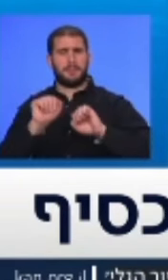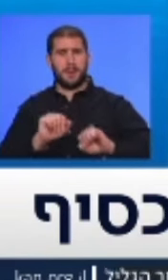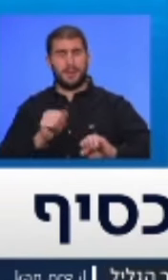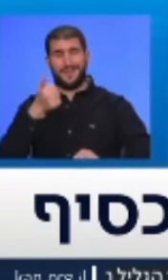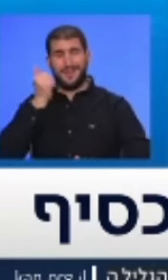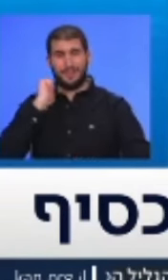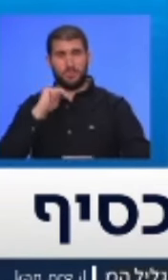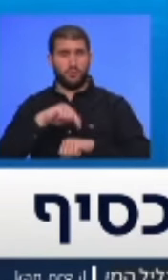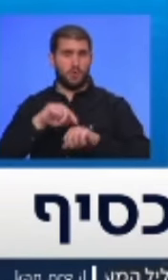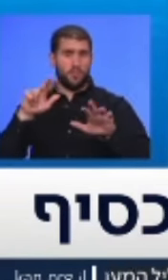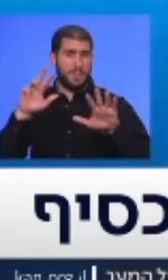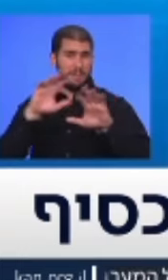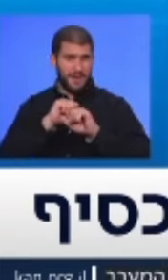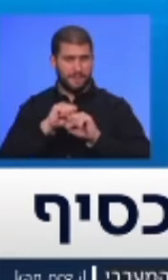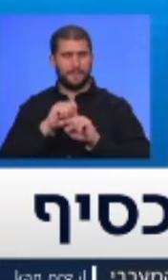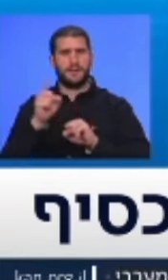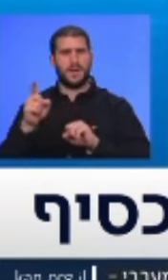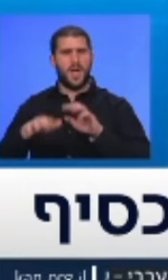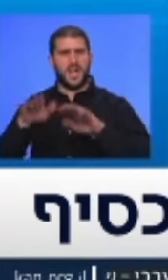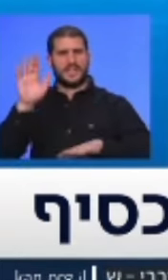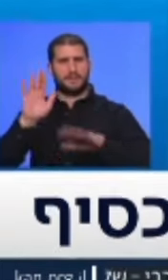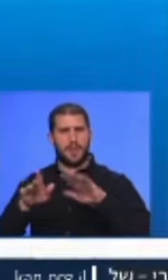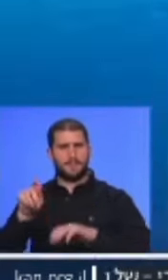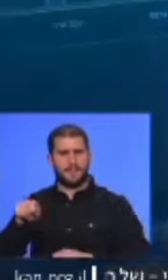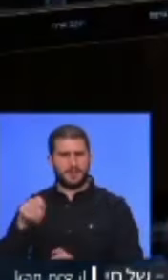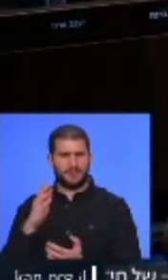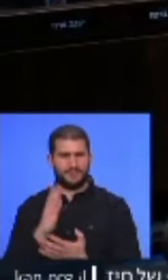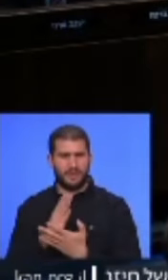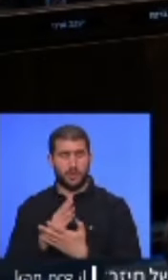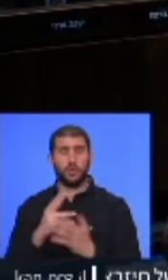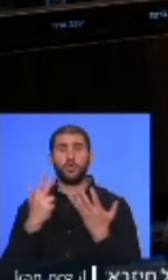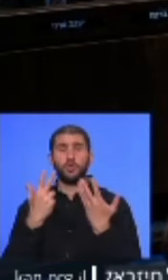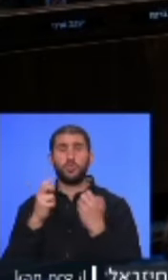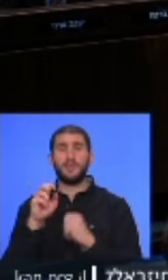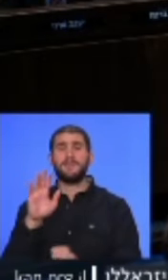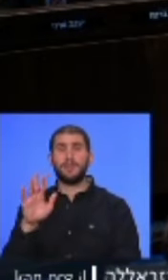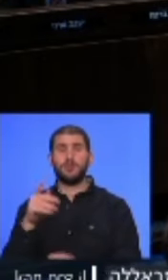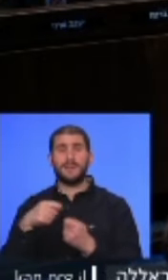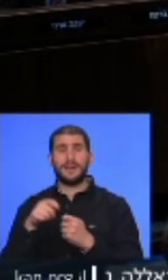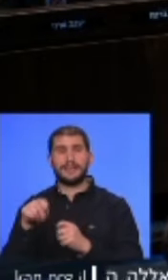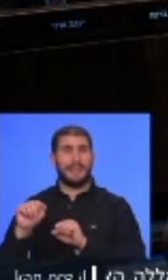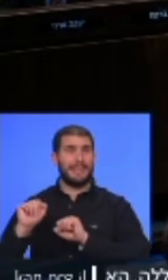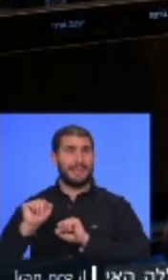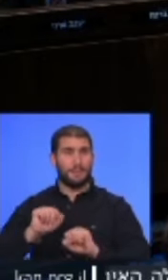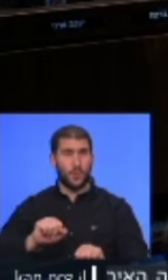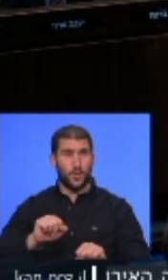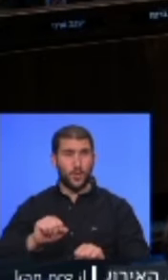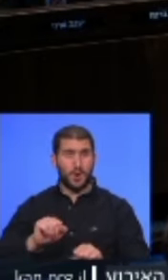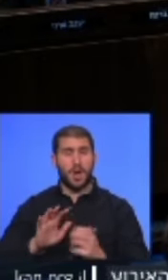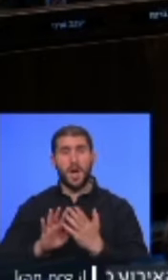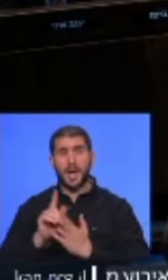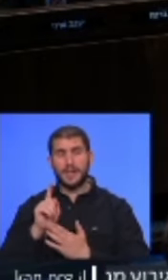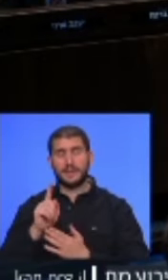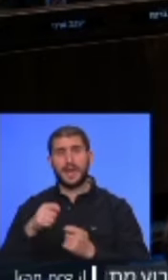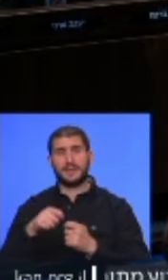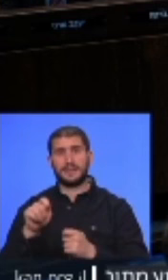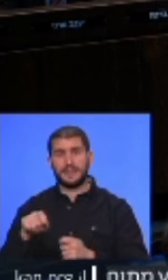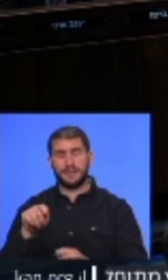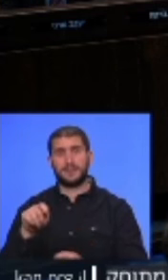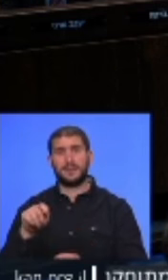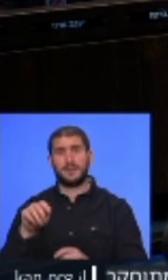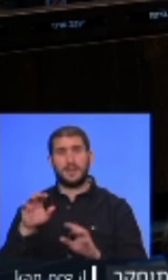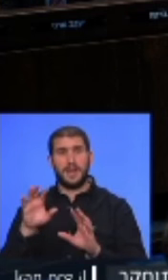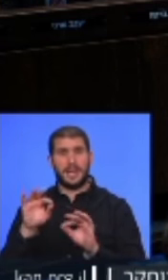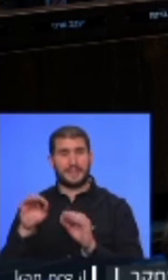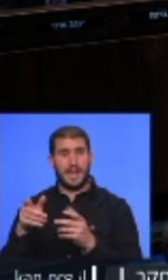לקראת 8 בערב נערכה הצבעה בכנסת, 85 ח"כים תמכו, 11 ח"כים, 10 מהסיעות